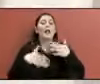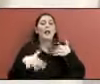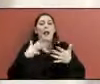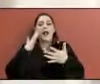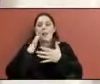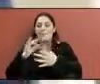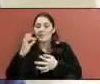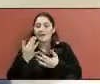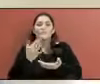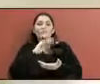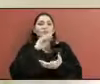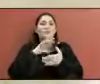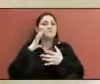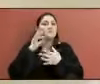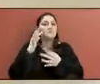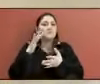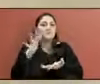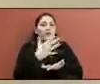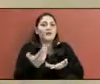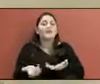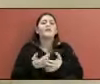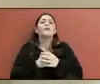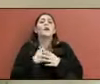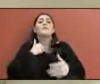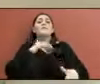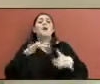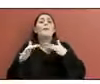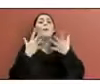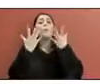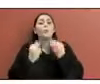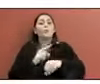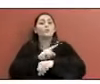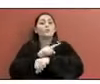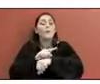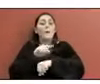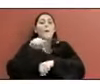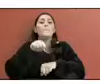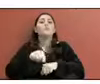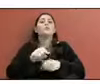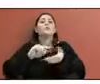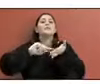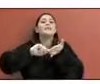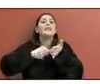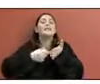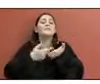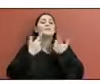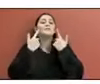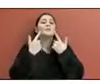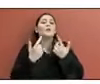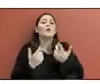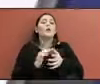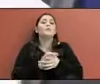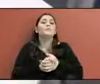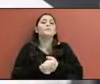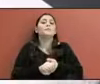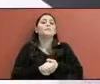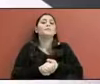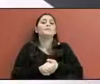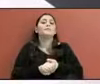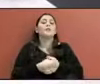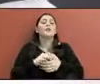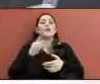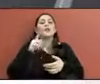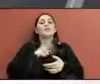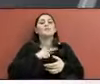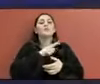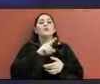yaşlı bireylerimiz, biz deprem olduğunda bunların tespiti, mesela İzmir'de bir